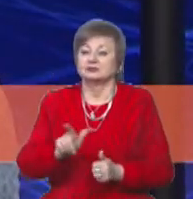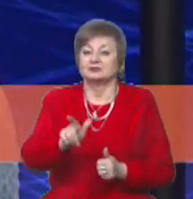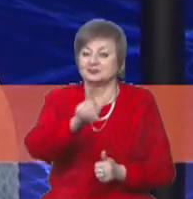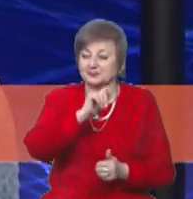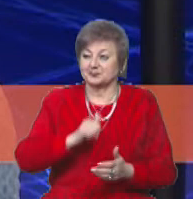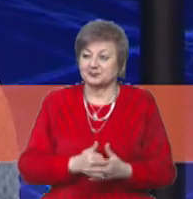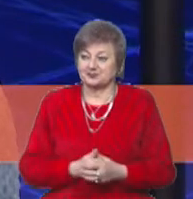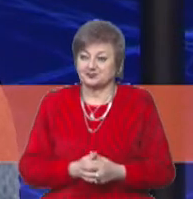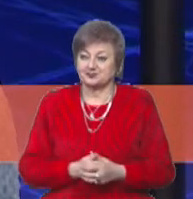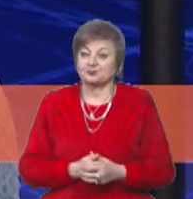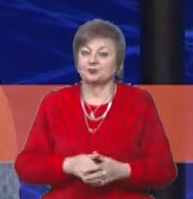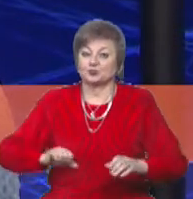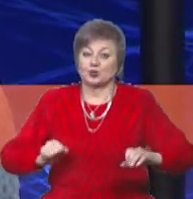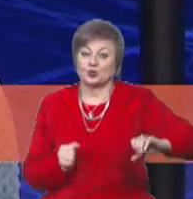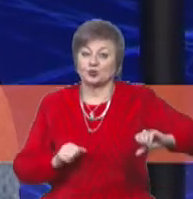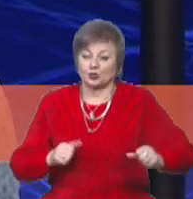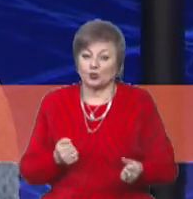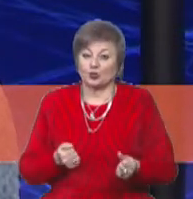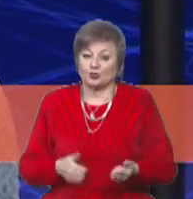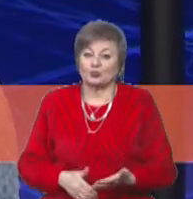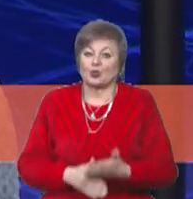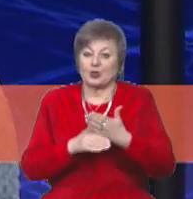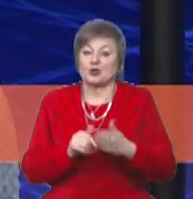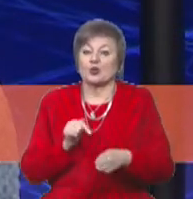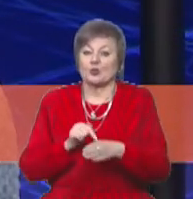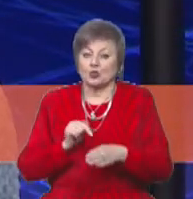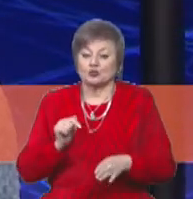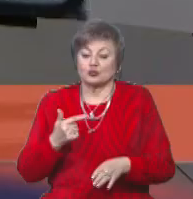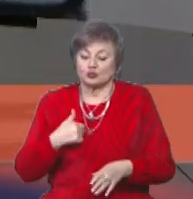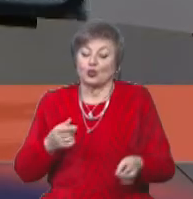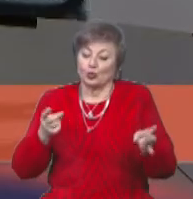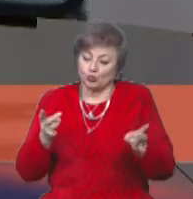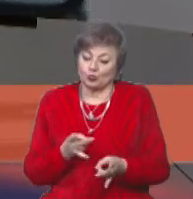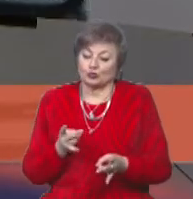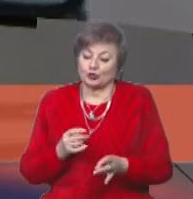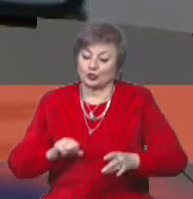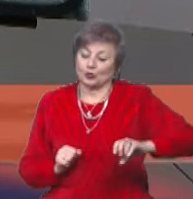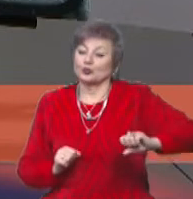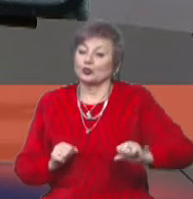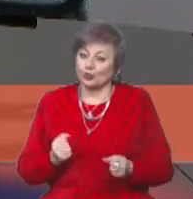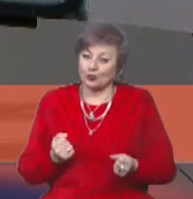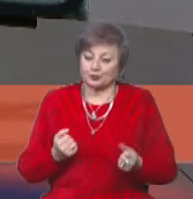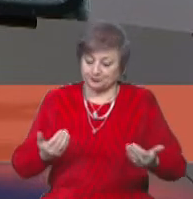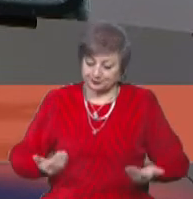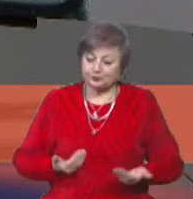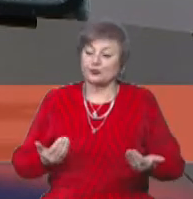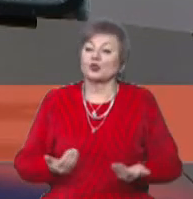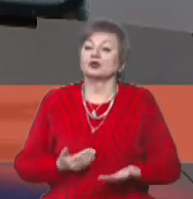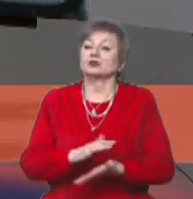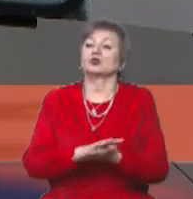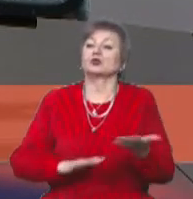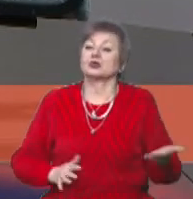пішла. Тобто вона, я ж говорю, почала, відчула щось, якусь потребу у собі. Ожила. Так, ожила. Вона таке